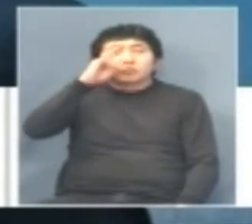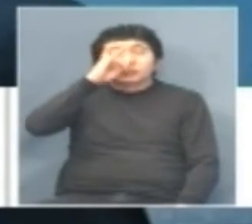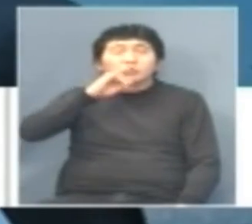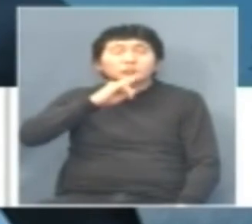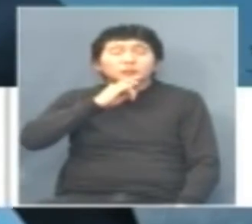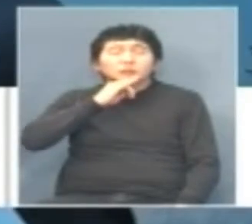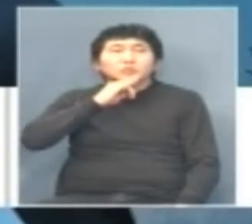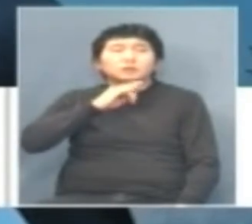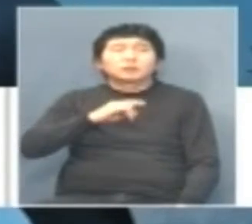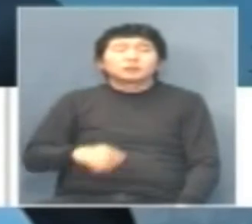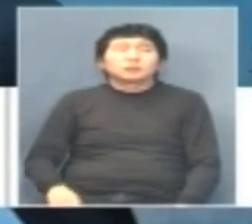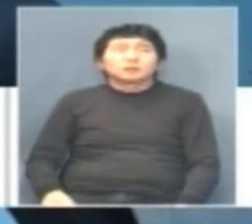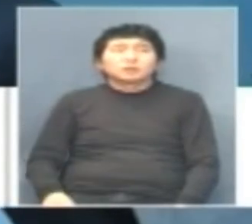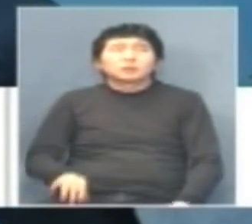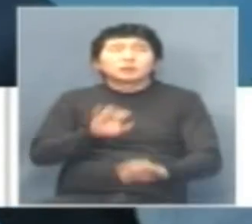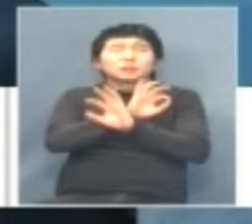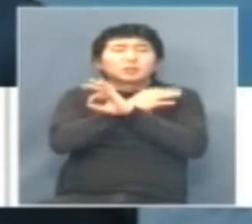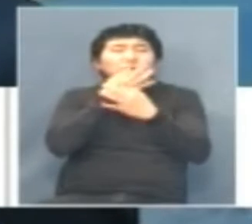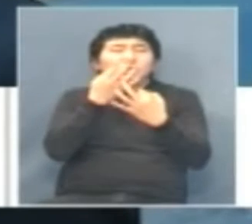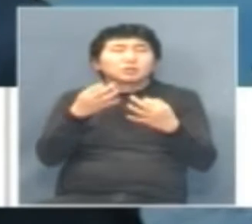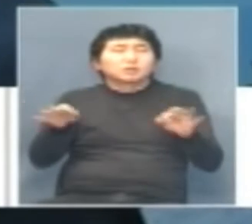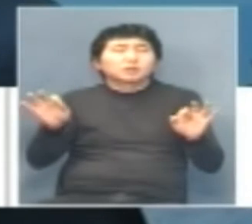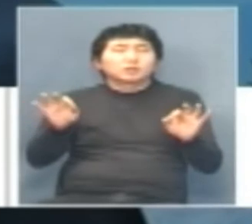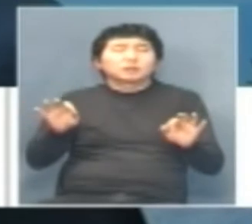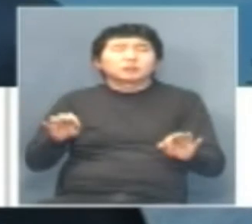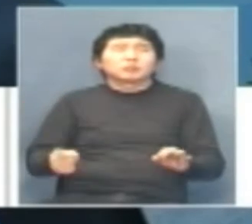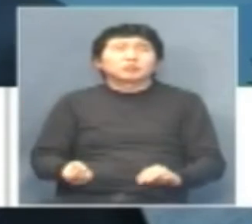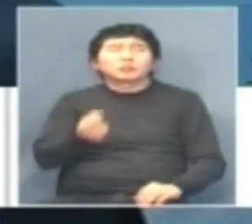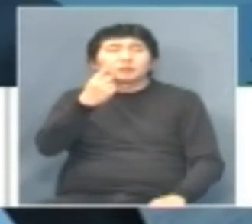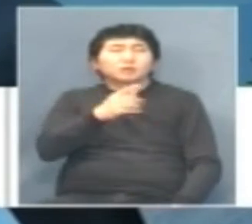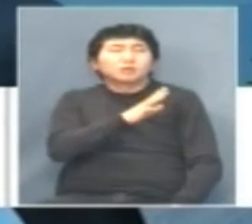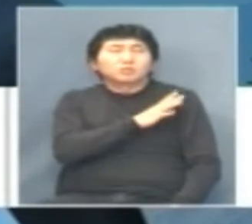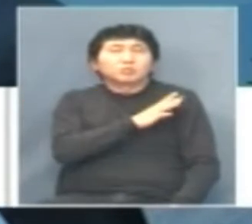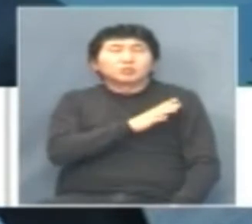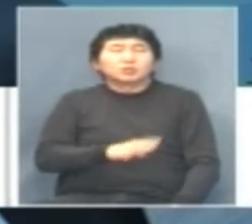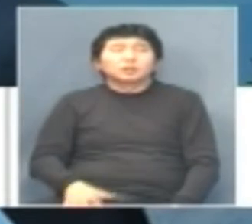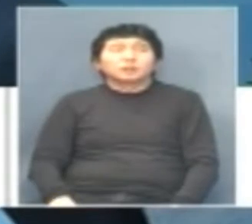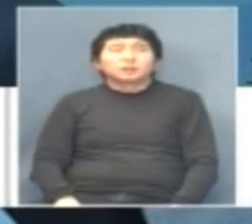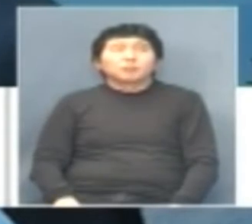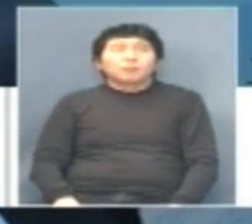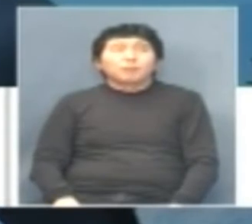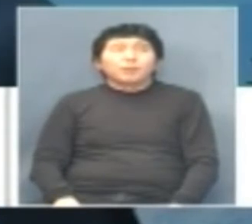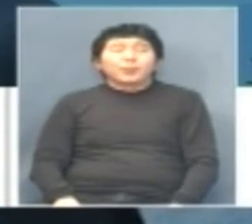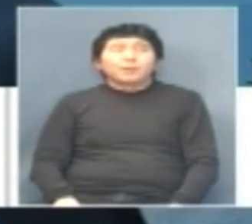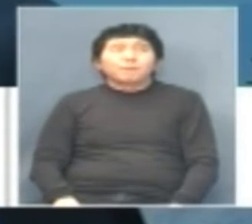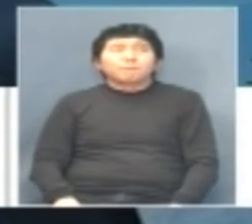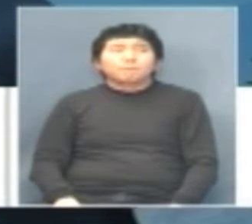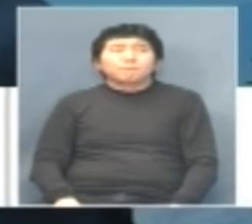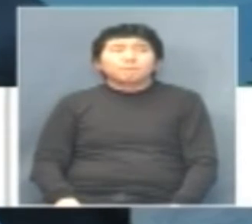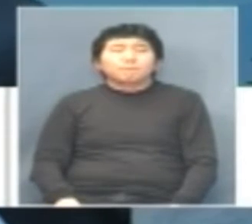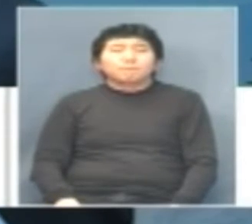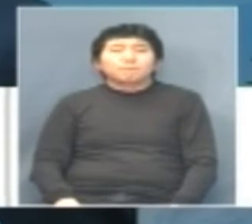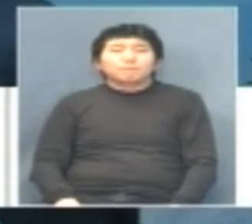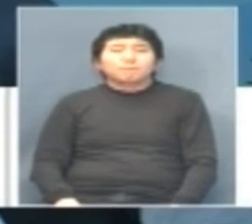картада, әлемнің картасында тәуелсіз Қазақстан деген мемлекет пайда болды. Осыны басқарып келе жатқан, осы үлкен бір саяси курсты жолға